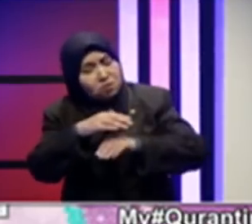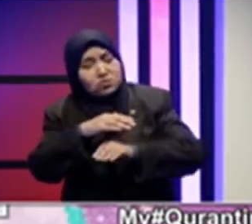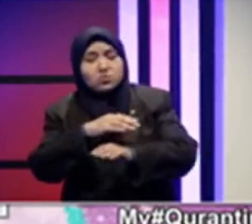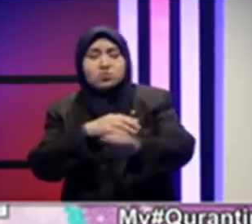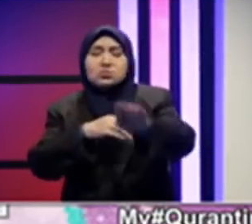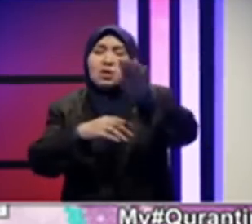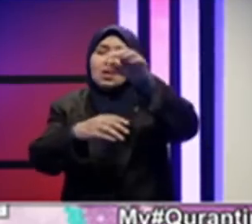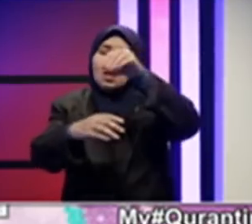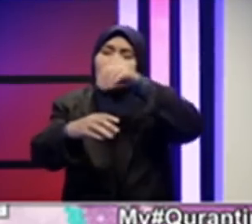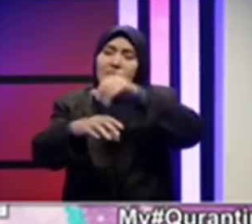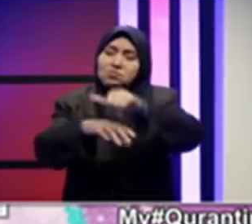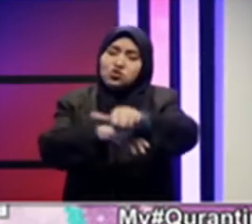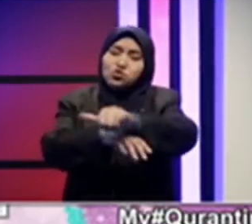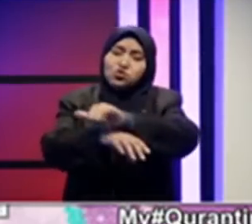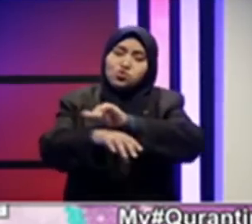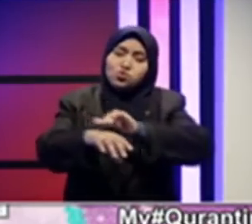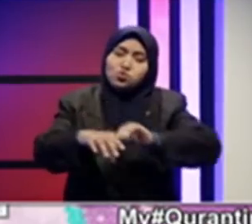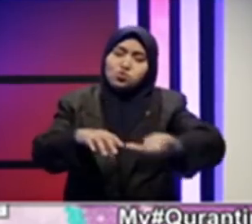أدخلوا الجنة